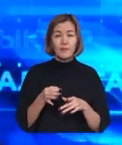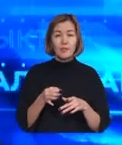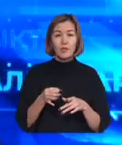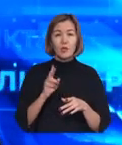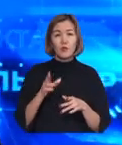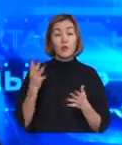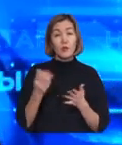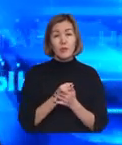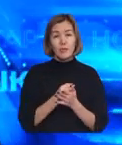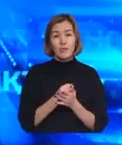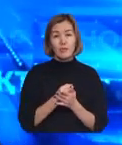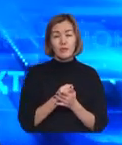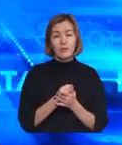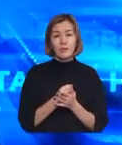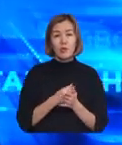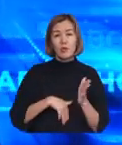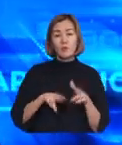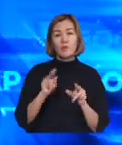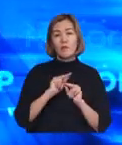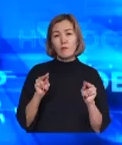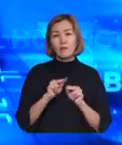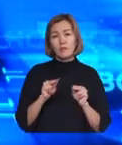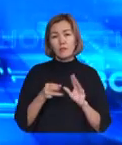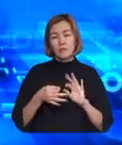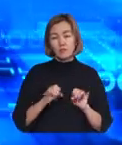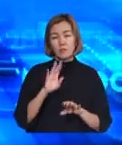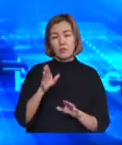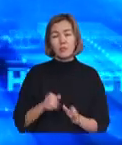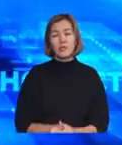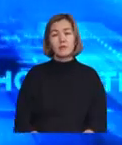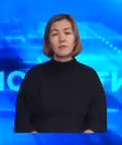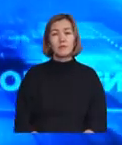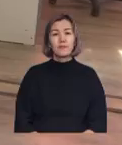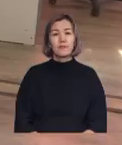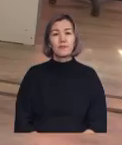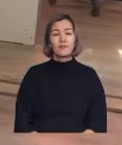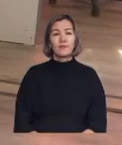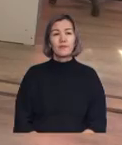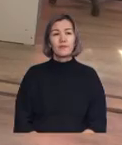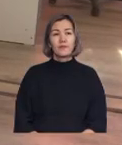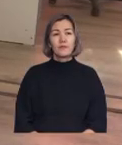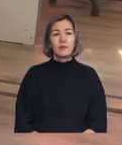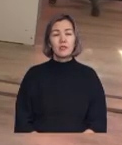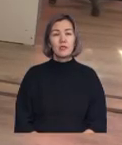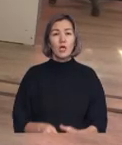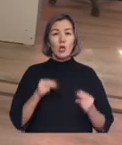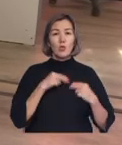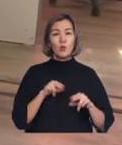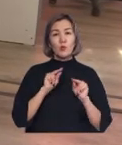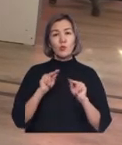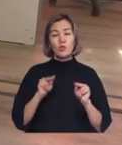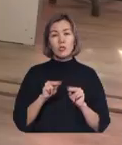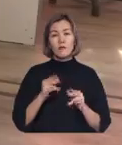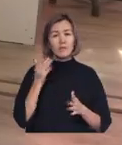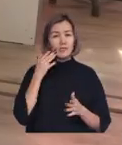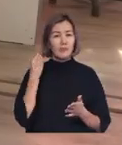Кто удостоился звания образцового преподавателя, узнавала наша съемочная группа. Труд учителя поистине